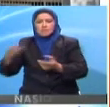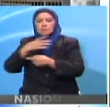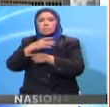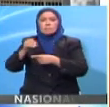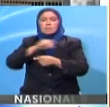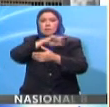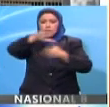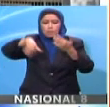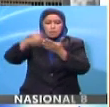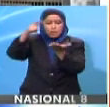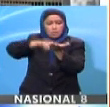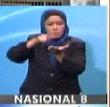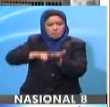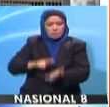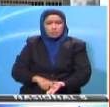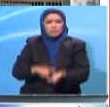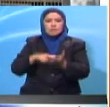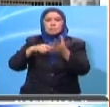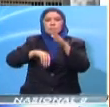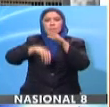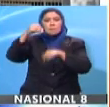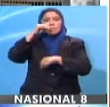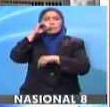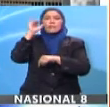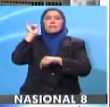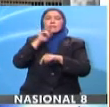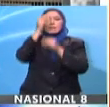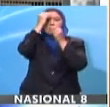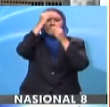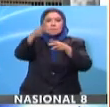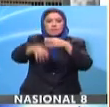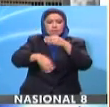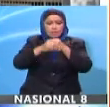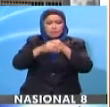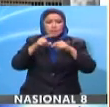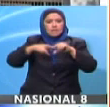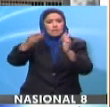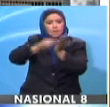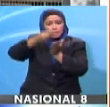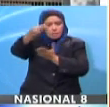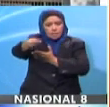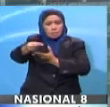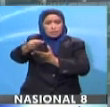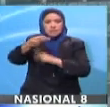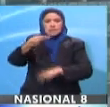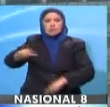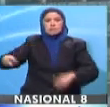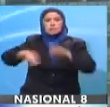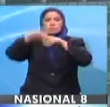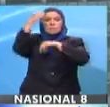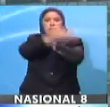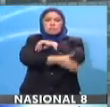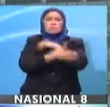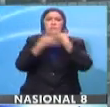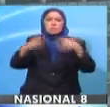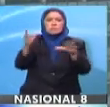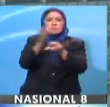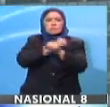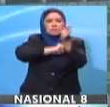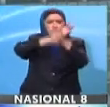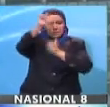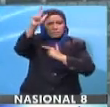disiarkan semalam merupakan maklumat tambahan bagaimanapun proses pembelian hartanah di luar negara itu telah mendapat kelulusan daripada Mara